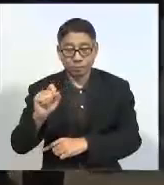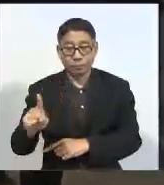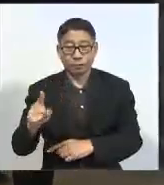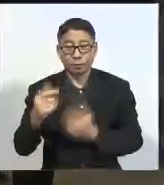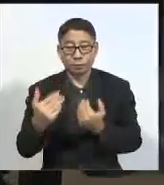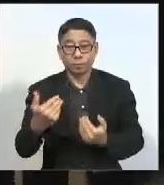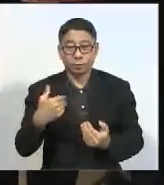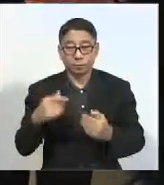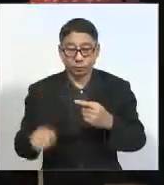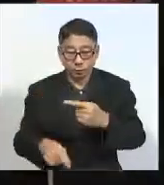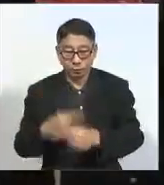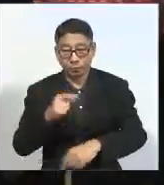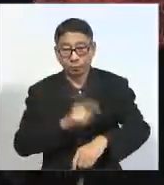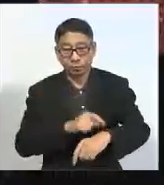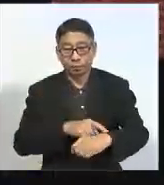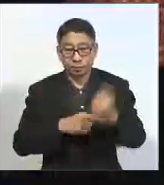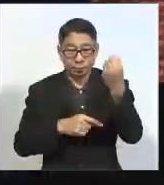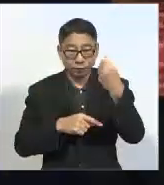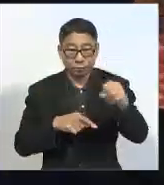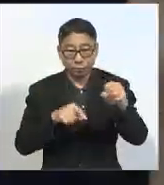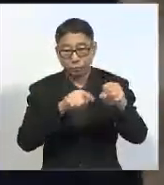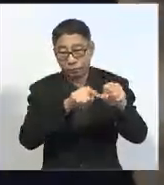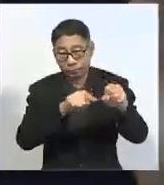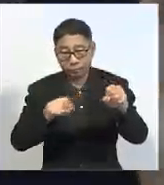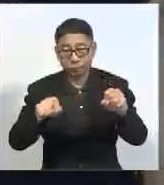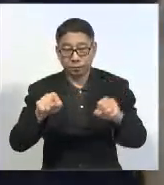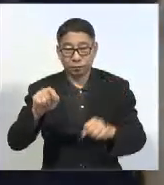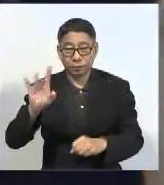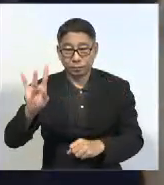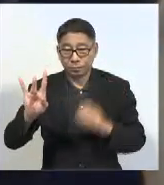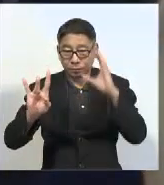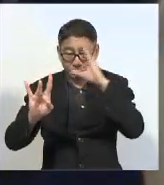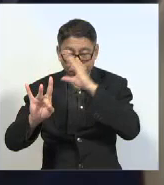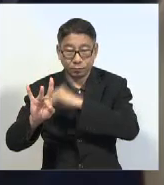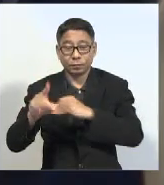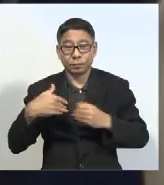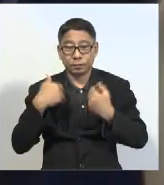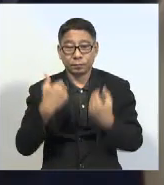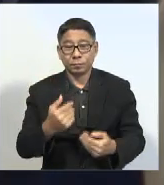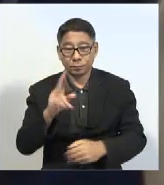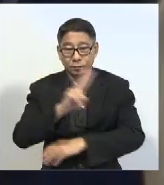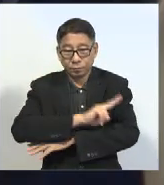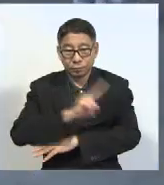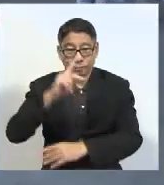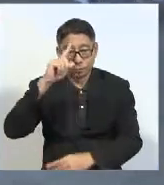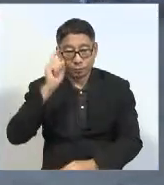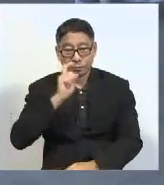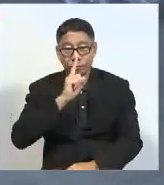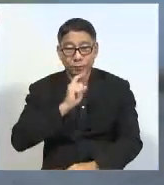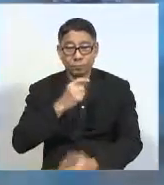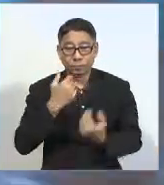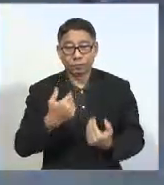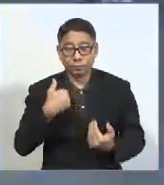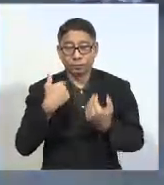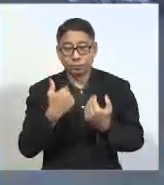คะไปกันได้ตั้งแต่เวลา10นาฬิกาจนถึง2ทุ่มค่ะก็เหลืออีก2วันเสาร์อาทิตย์นี้ ใ